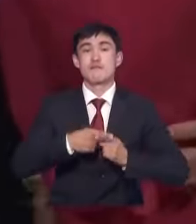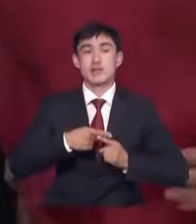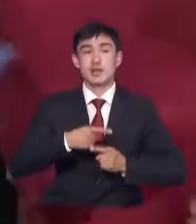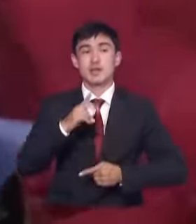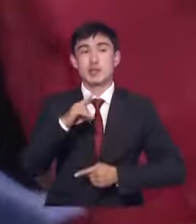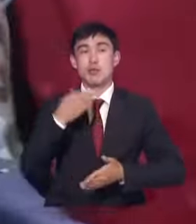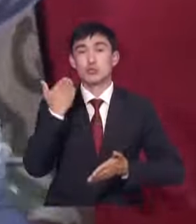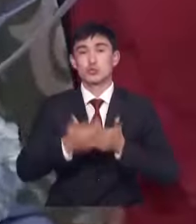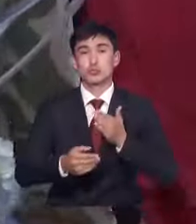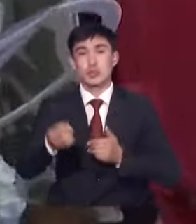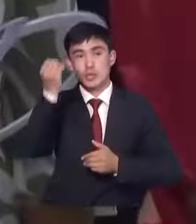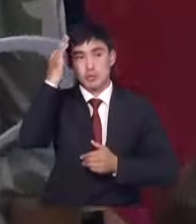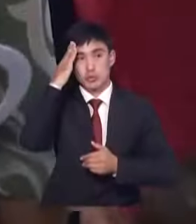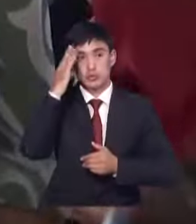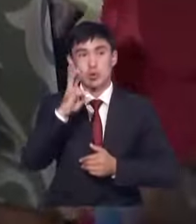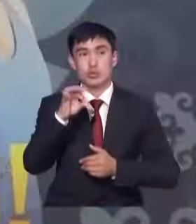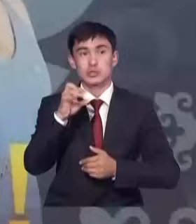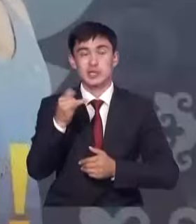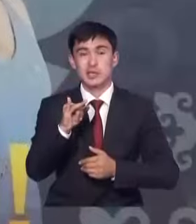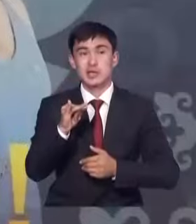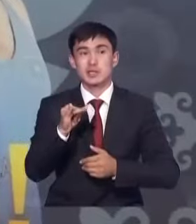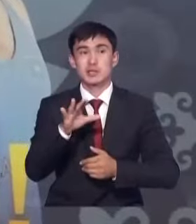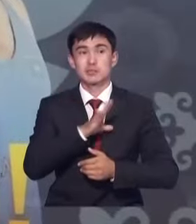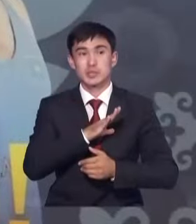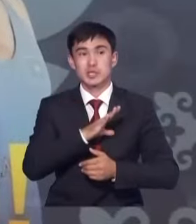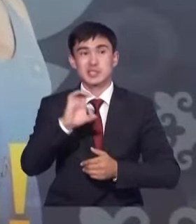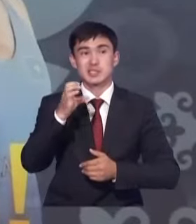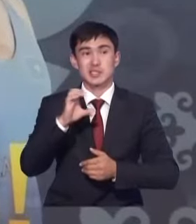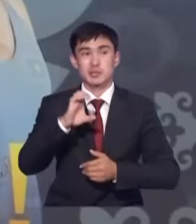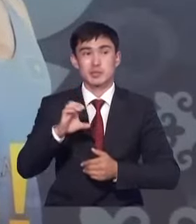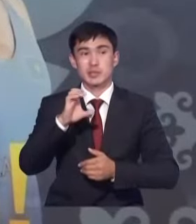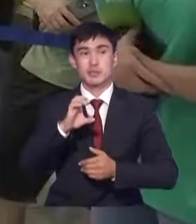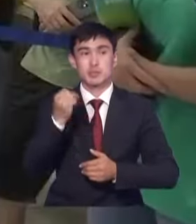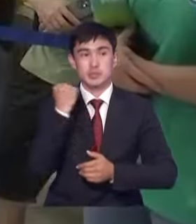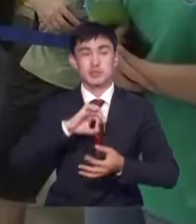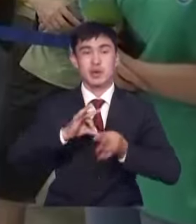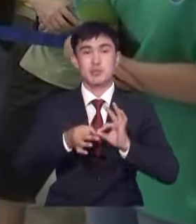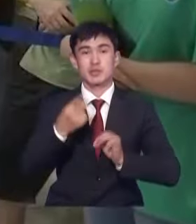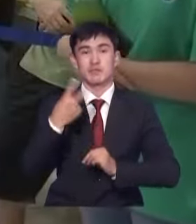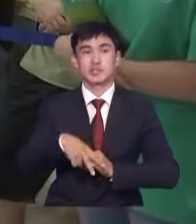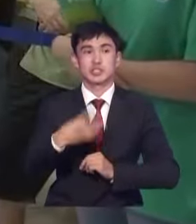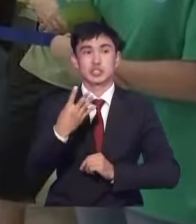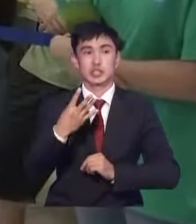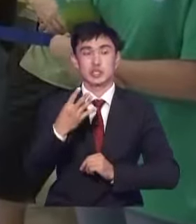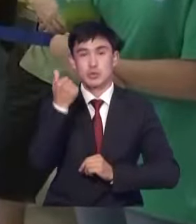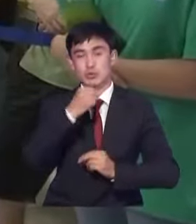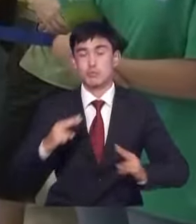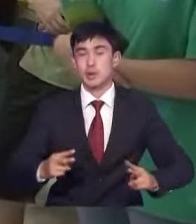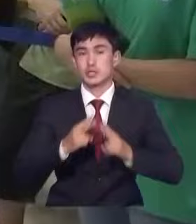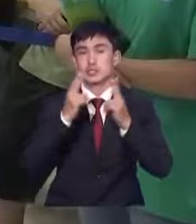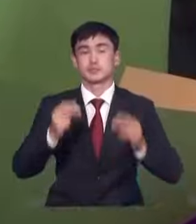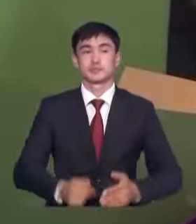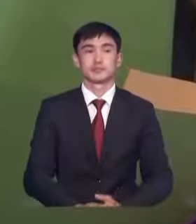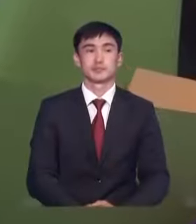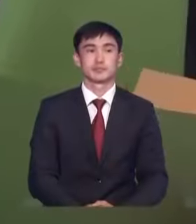Демиу уступил японцу Наоку Саки, тем самым став серебряным призером Олимпиады 2024 в Париже.